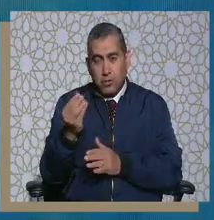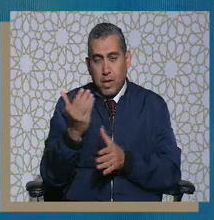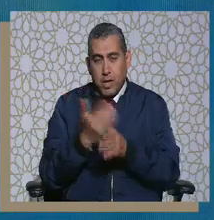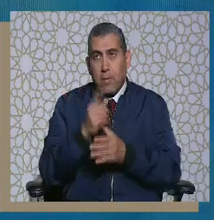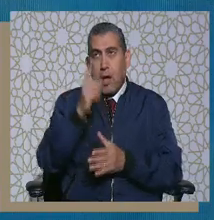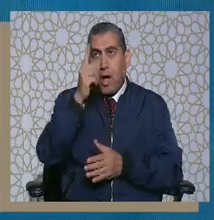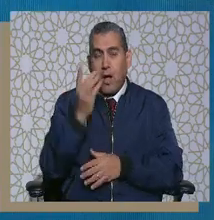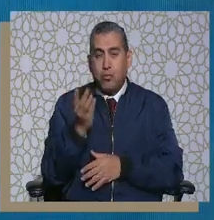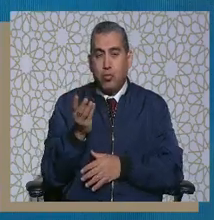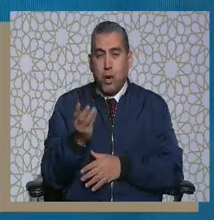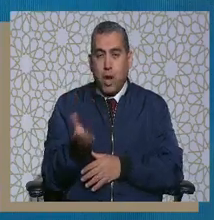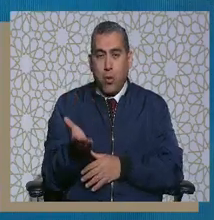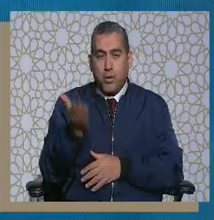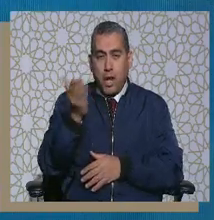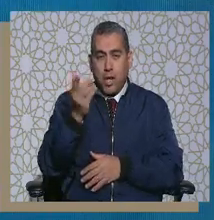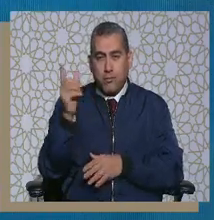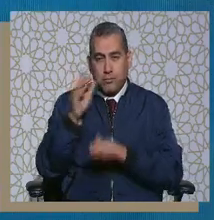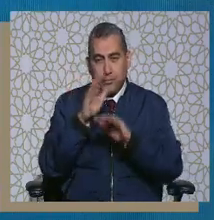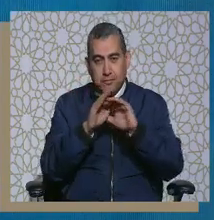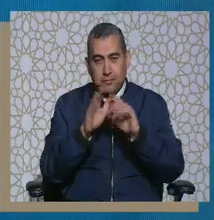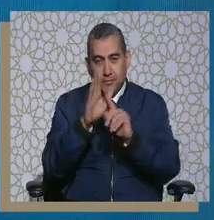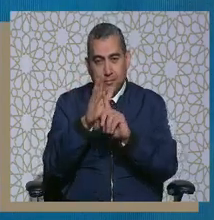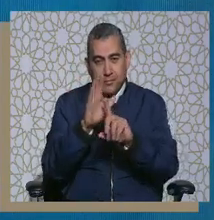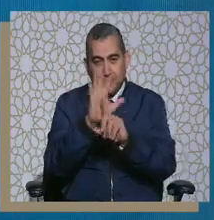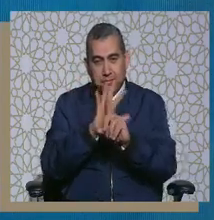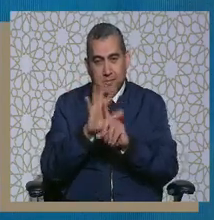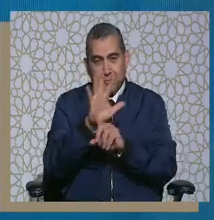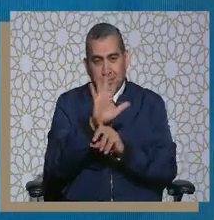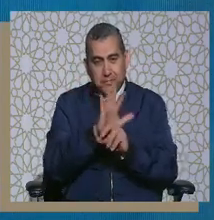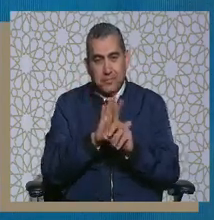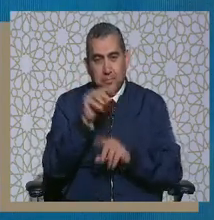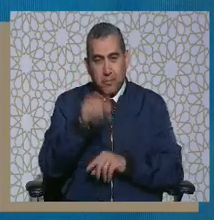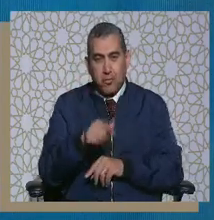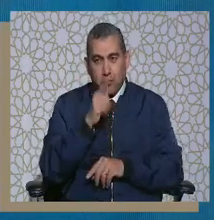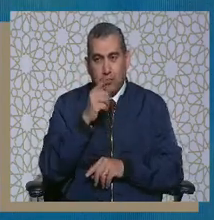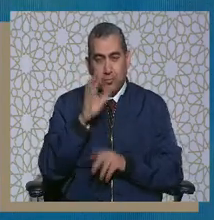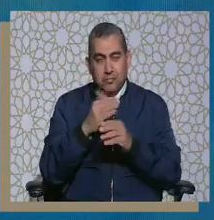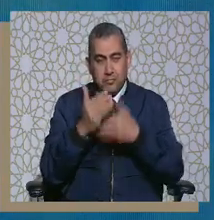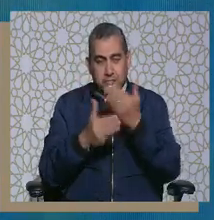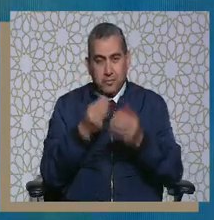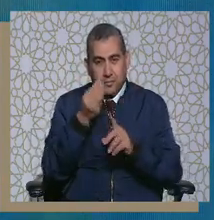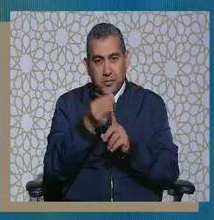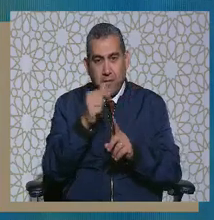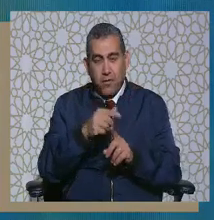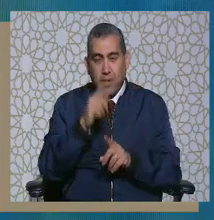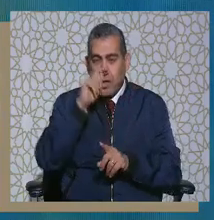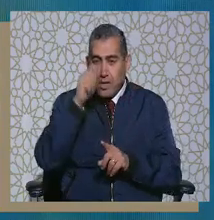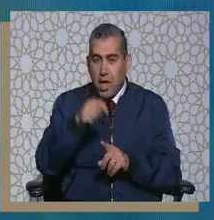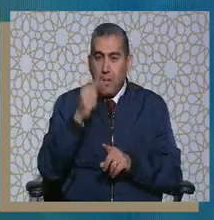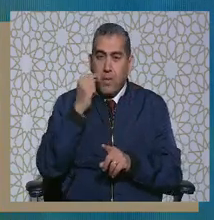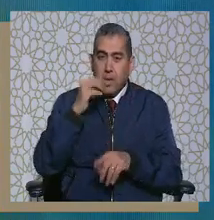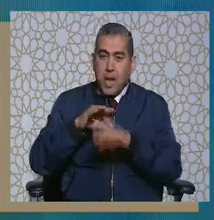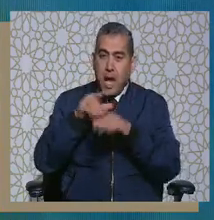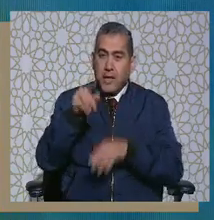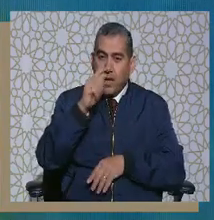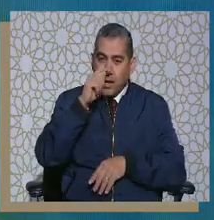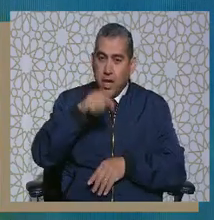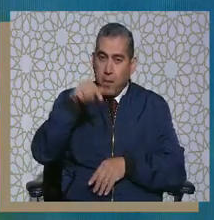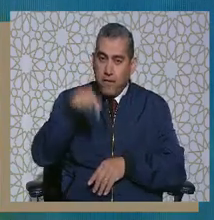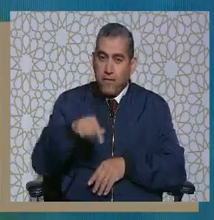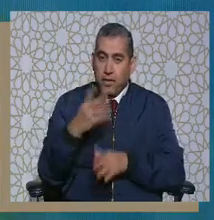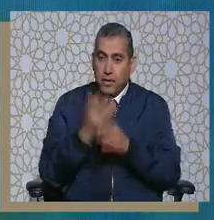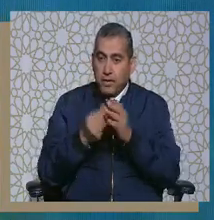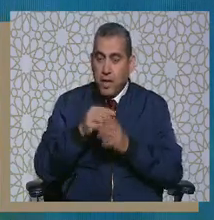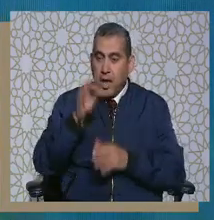سبحانه وتعالى يجبر خاطرك ليه طيب لان في الحقيقه في مظالم للناس لكن الاولاد لازم